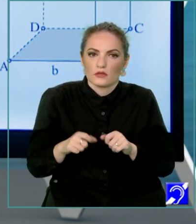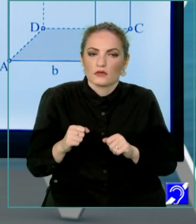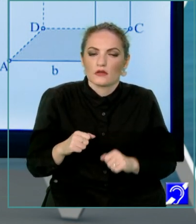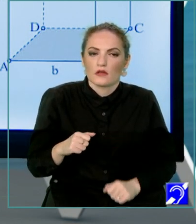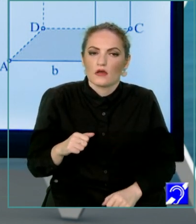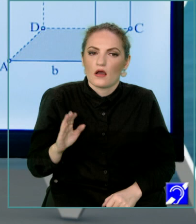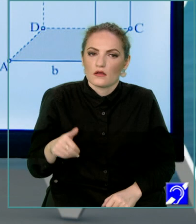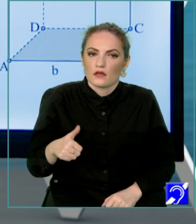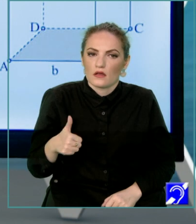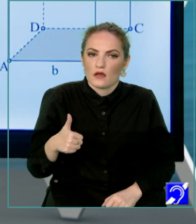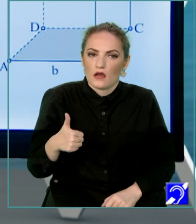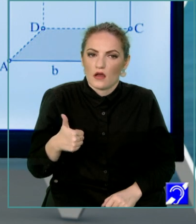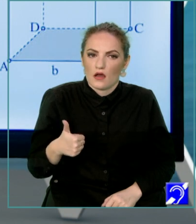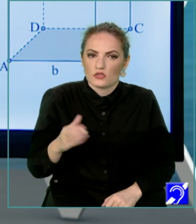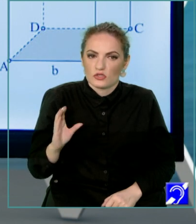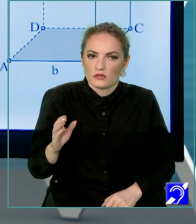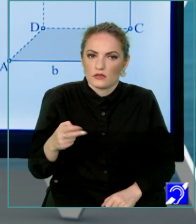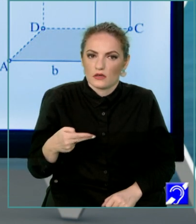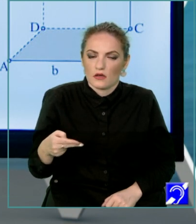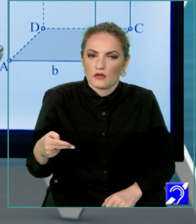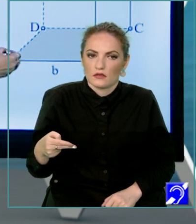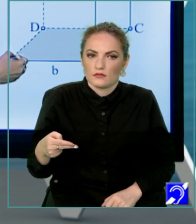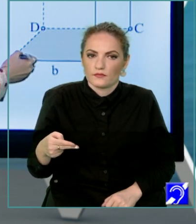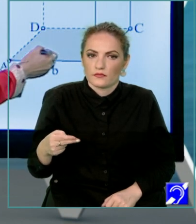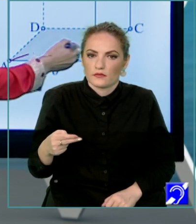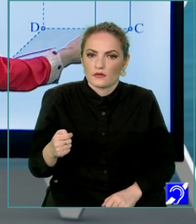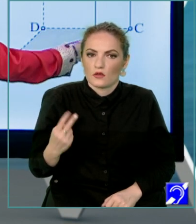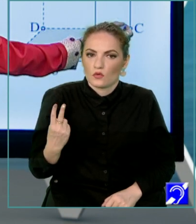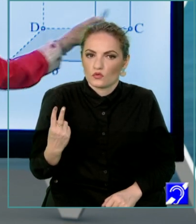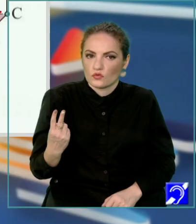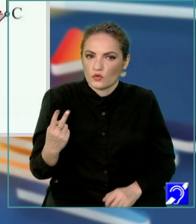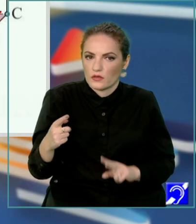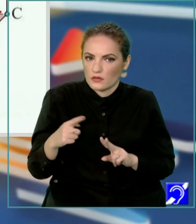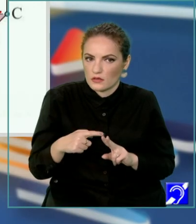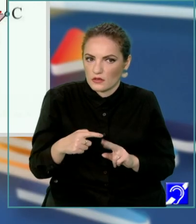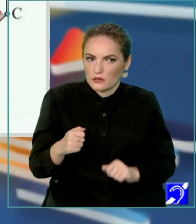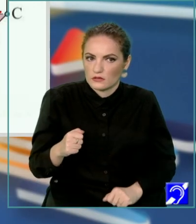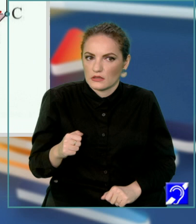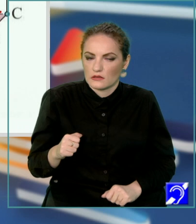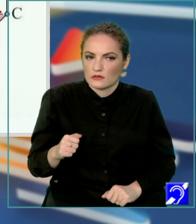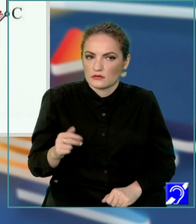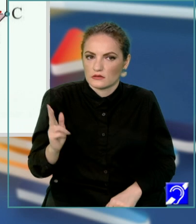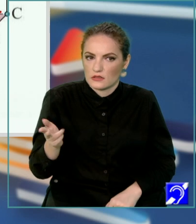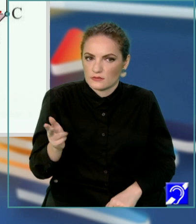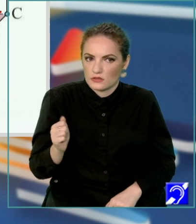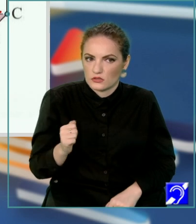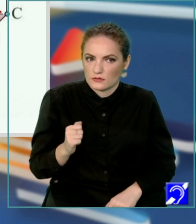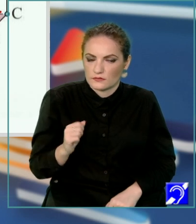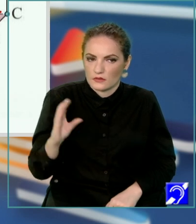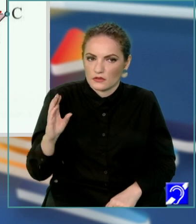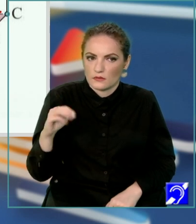are AC diagonala bazei 2 radical din 13